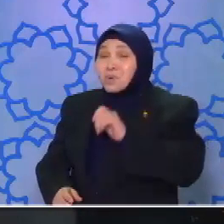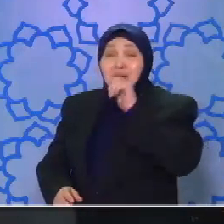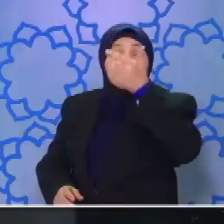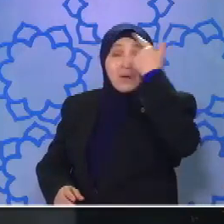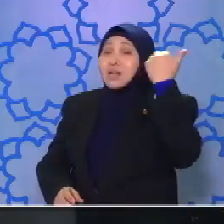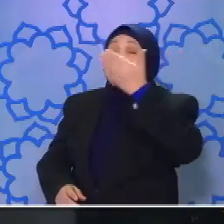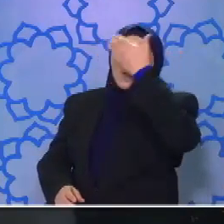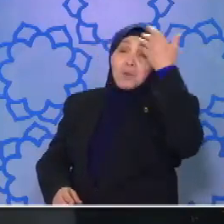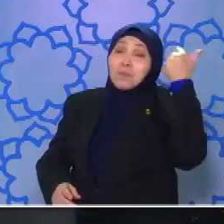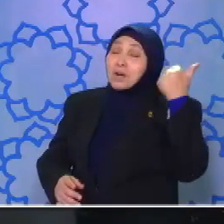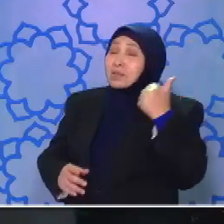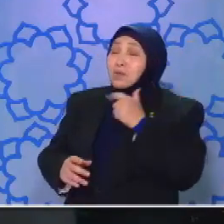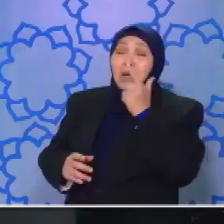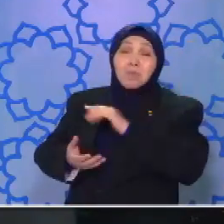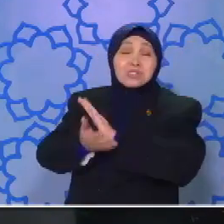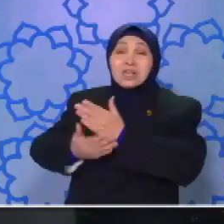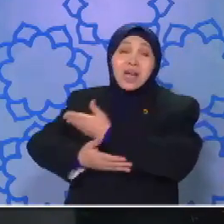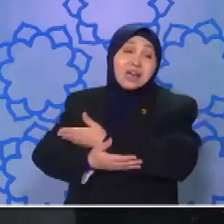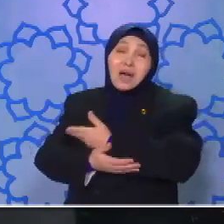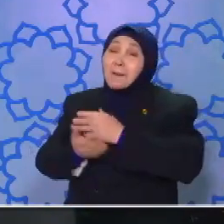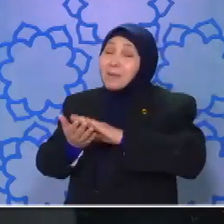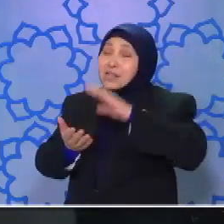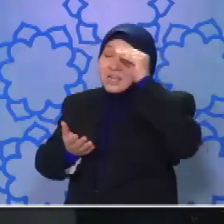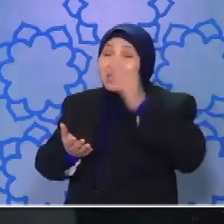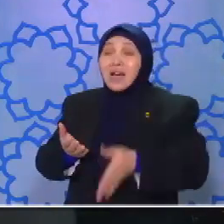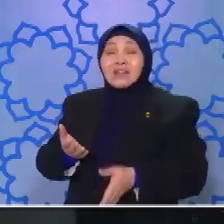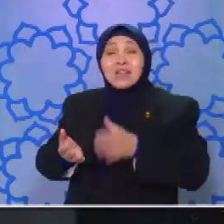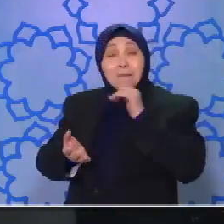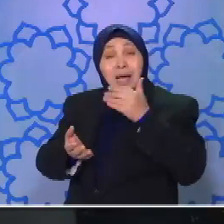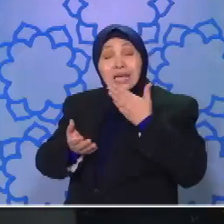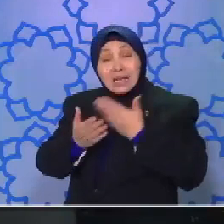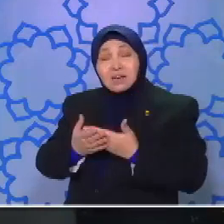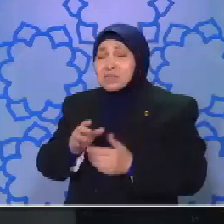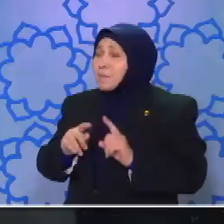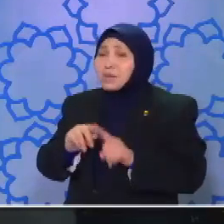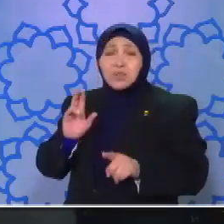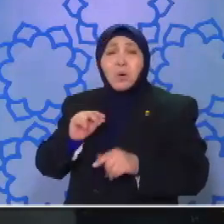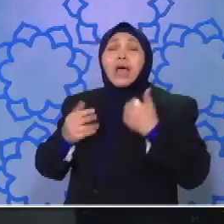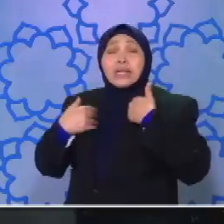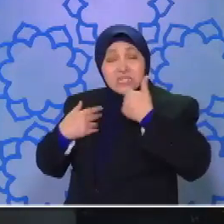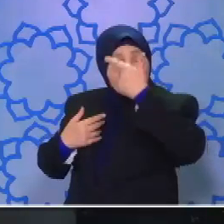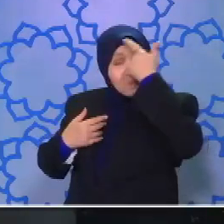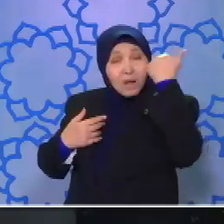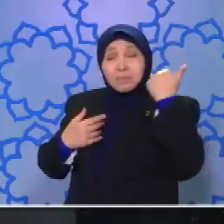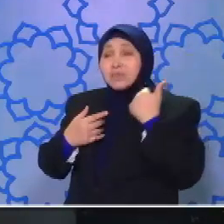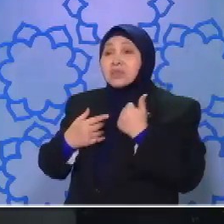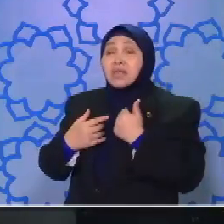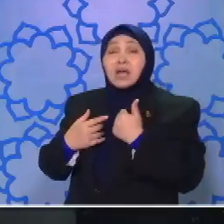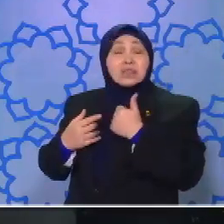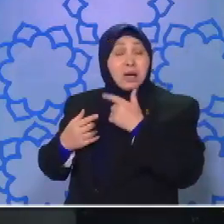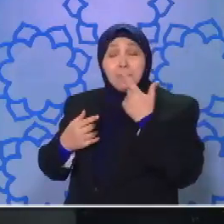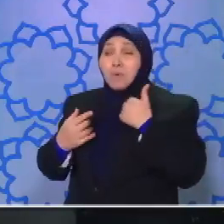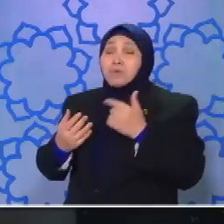terlupa ke ataupun tak nak jadi anak murid yang tak bagus ke, tetapi kerana ada sebab. Ada sebab, iaitu tak nak